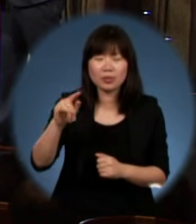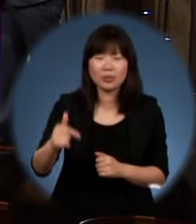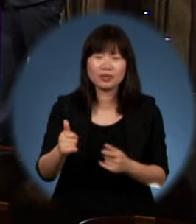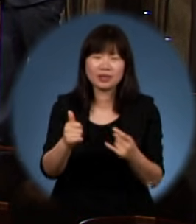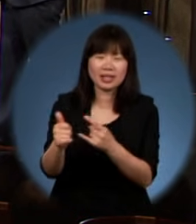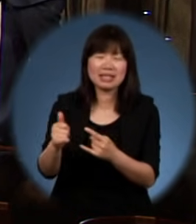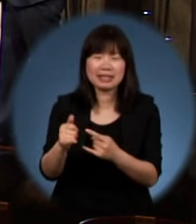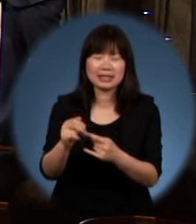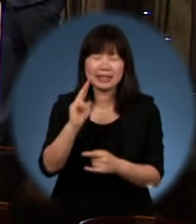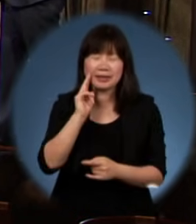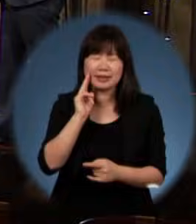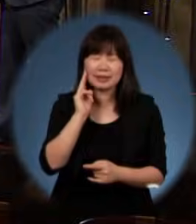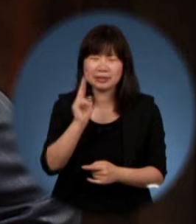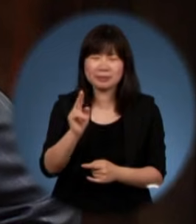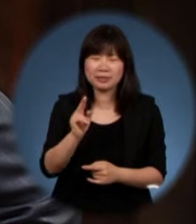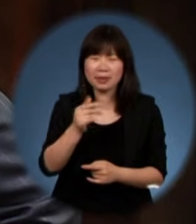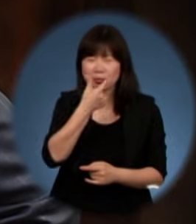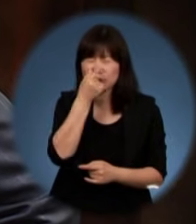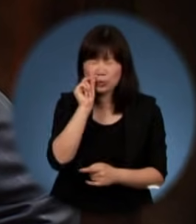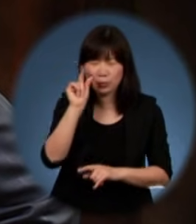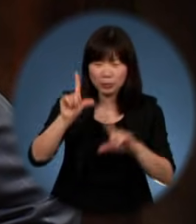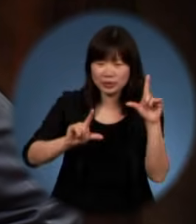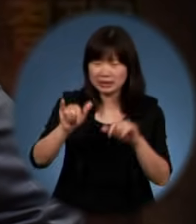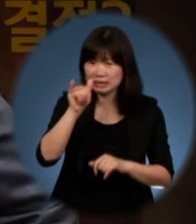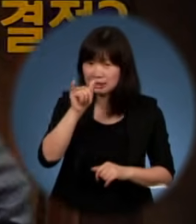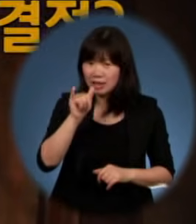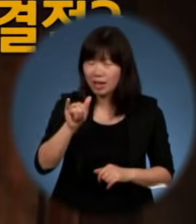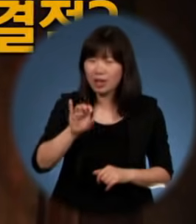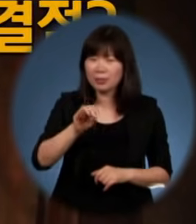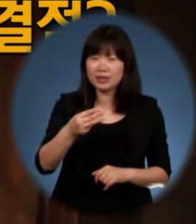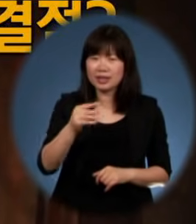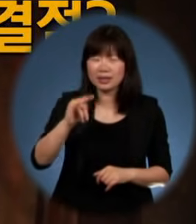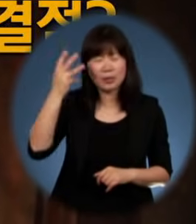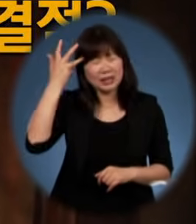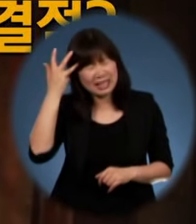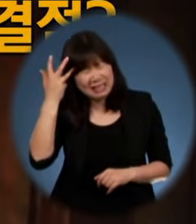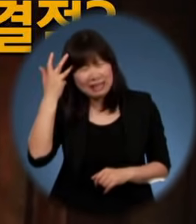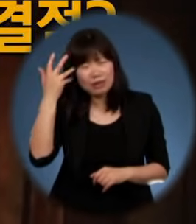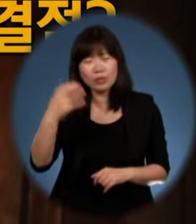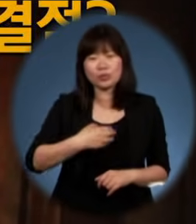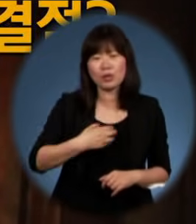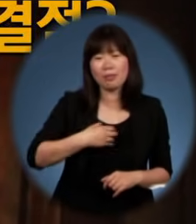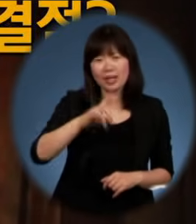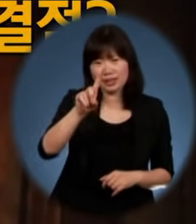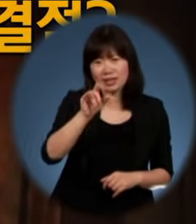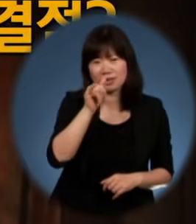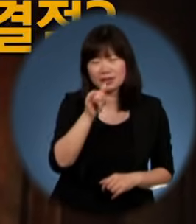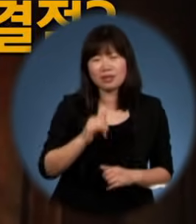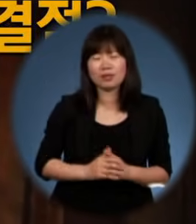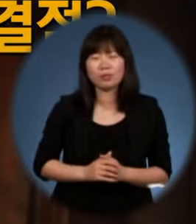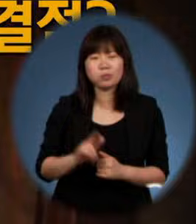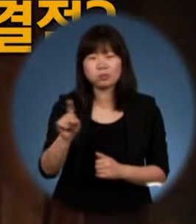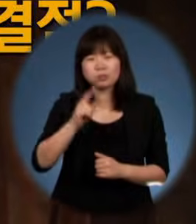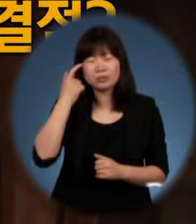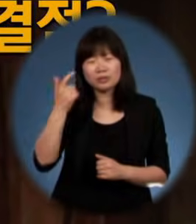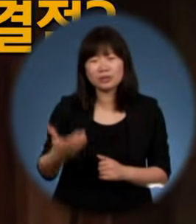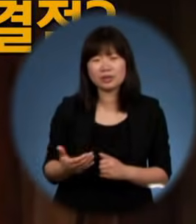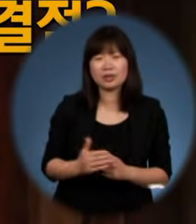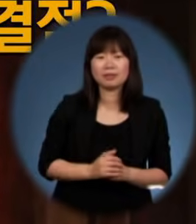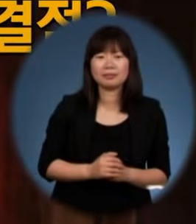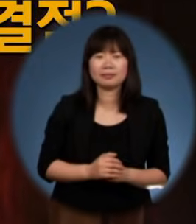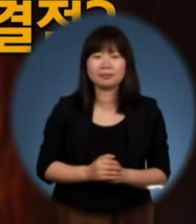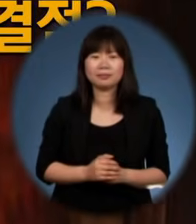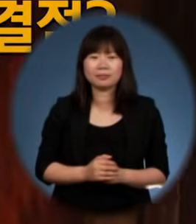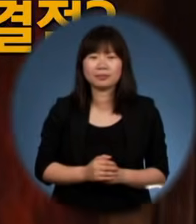치명적인 결점이 있습니다 블루톤의 사상의 아주 위험한 재밌어요 그게 뭘까요